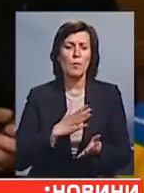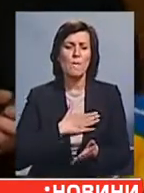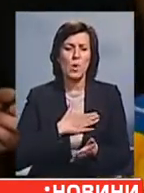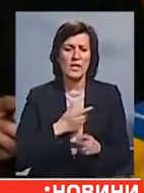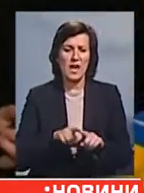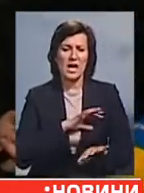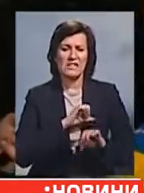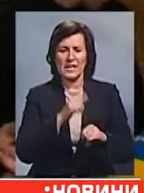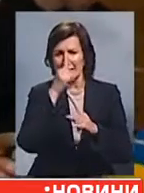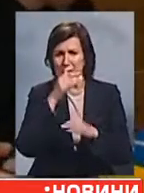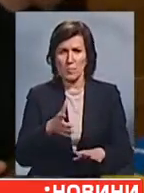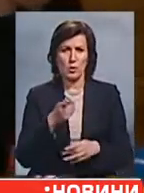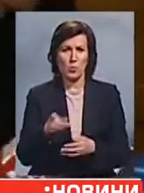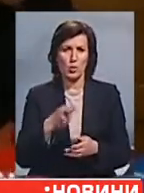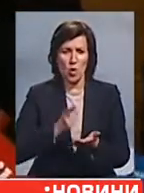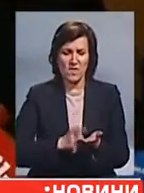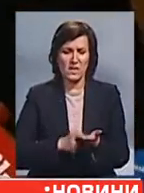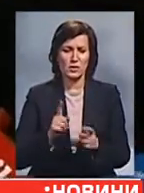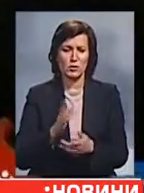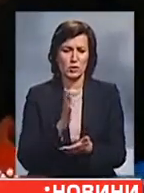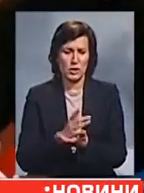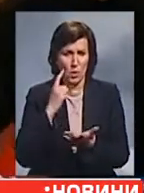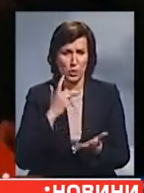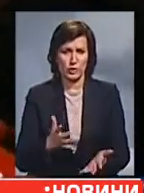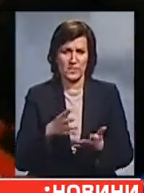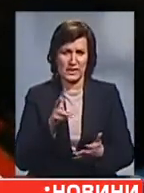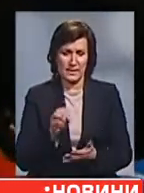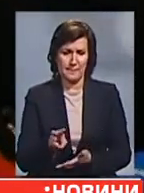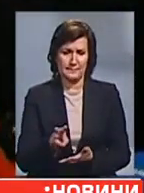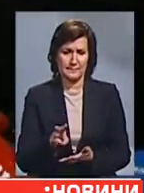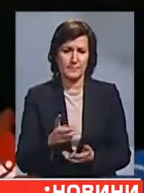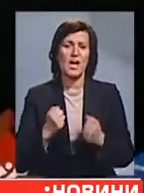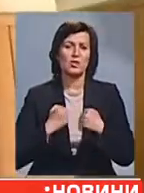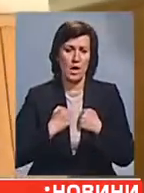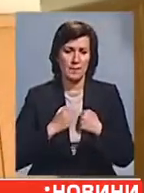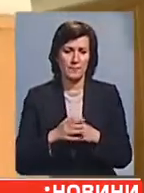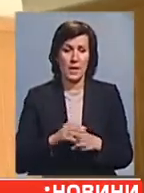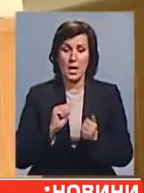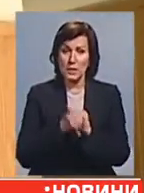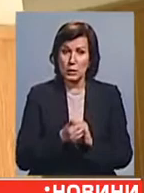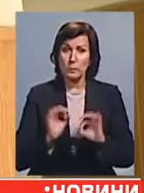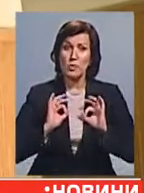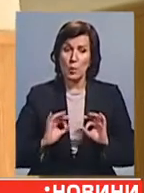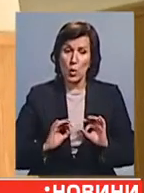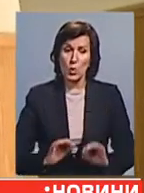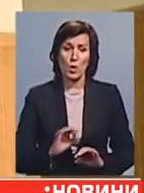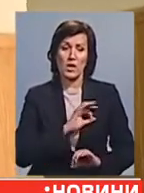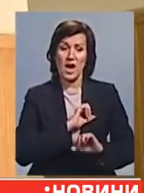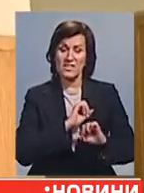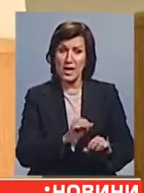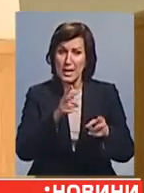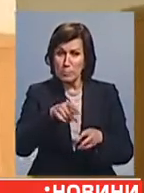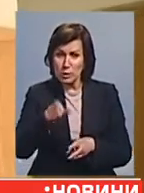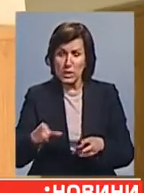як адвоката, який не зумів їм довести те, що є очевидним. На жаль. Натомість прокурор та адвокат